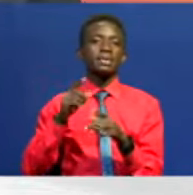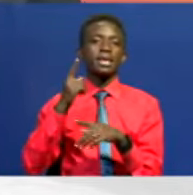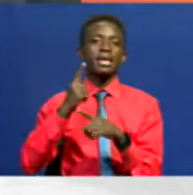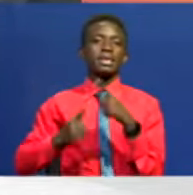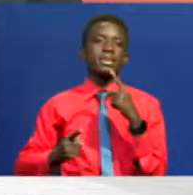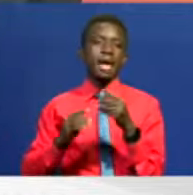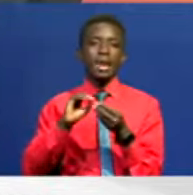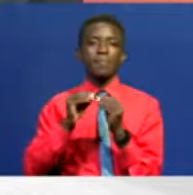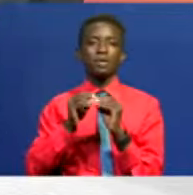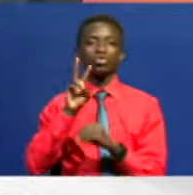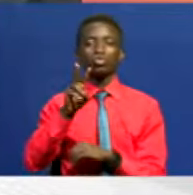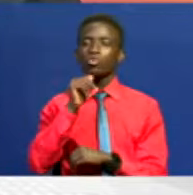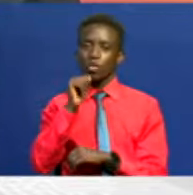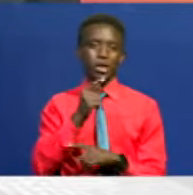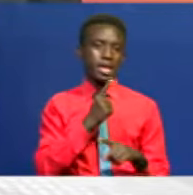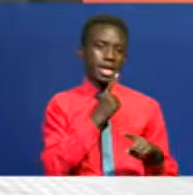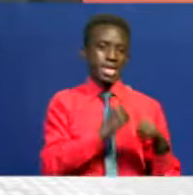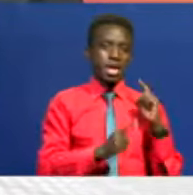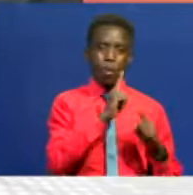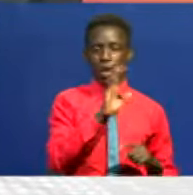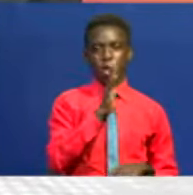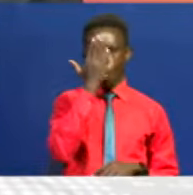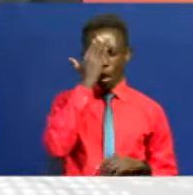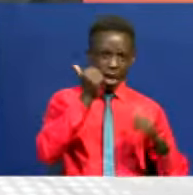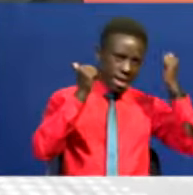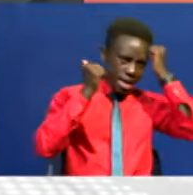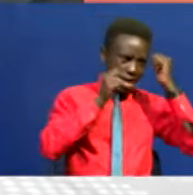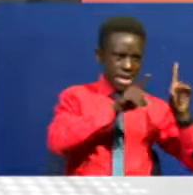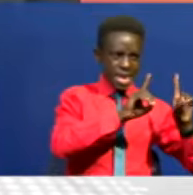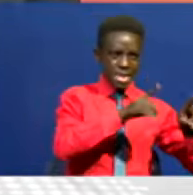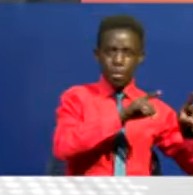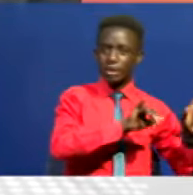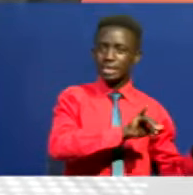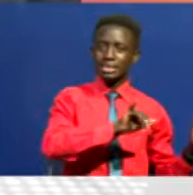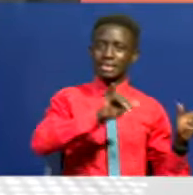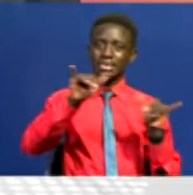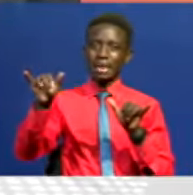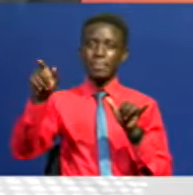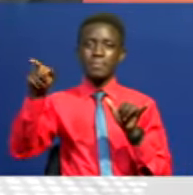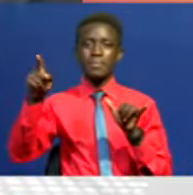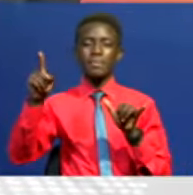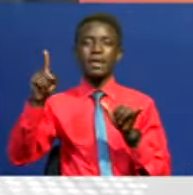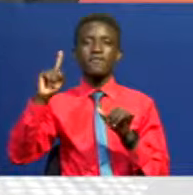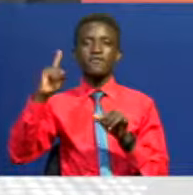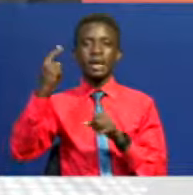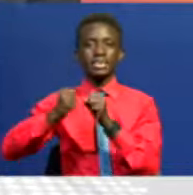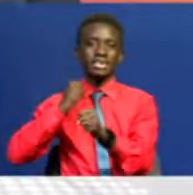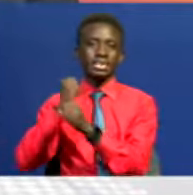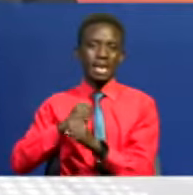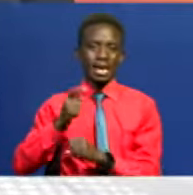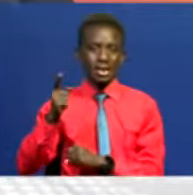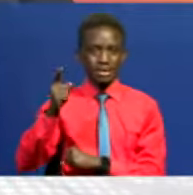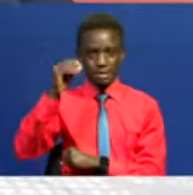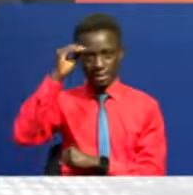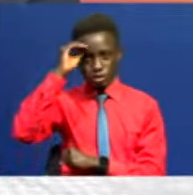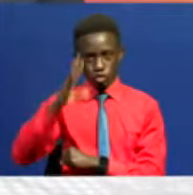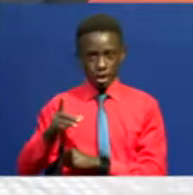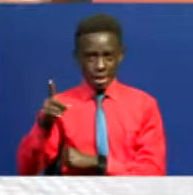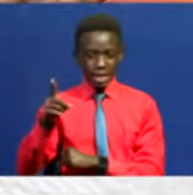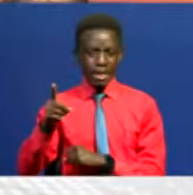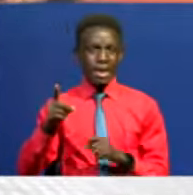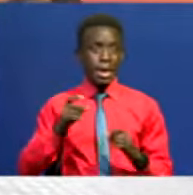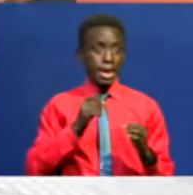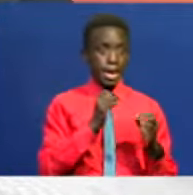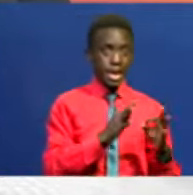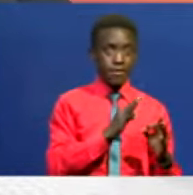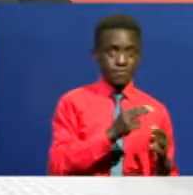ambayo alifanya pale katika diploma yanawiana na yale ambayo yako mwaka wa kwanza. Na yule ambaye atakayefanya maybe higher